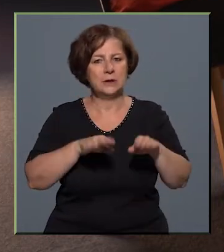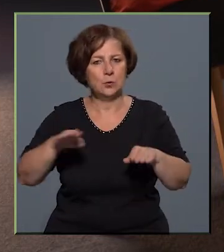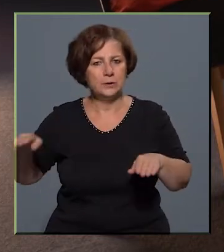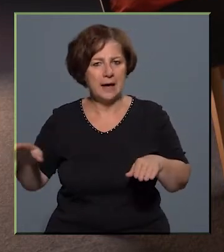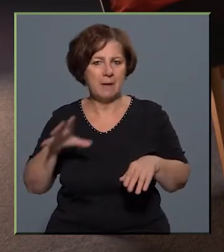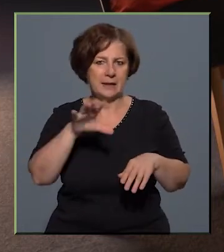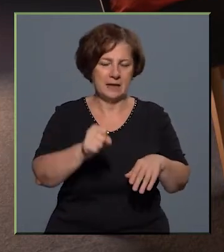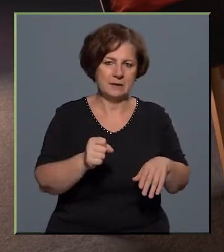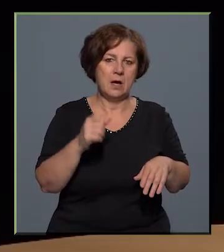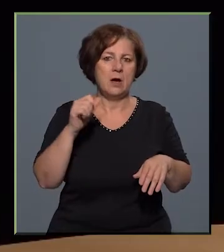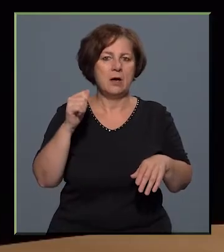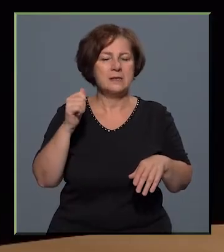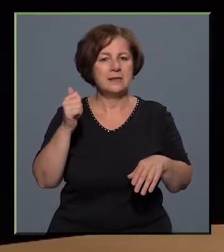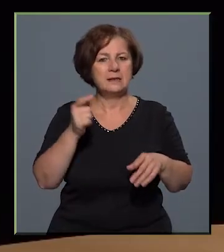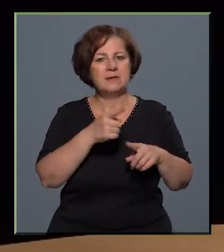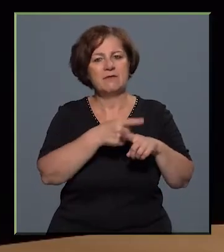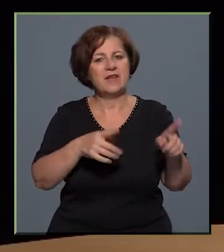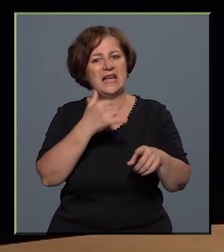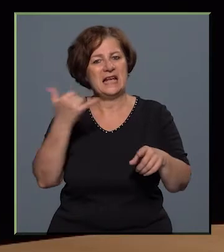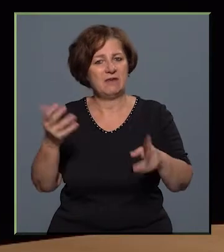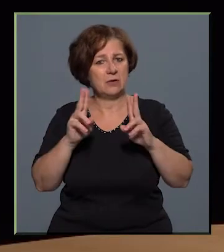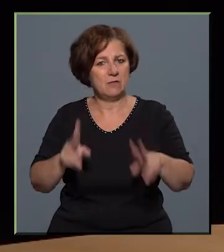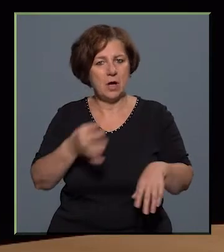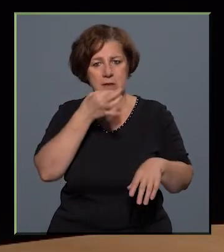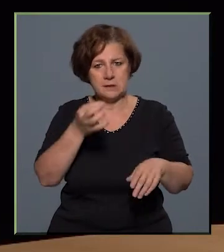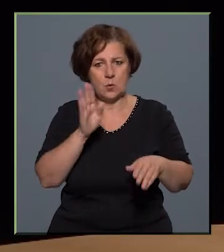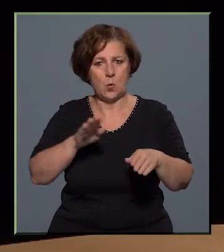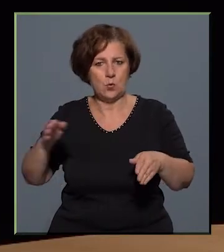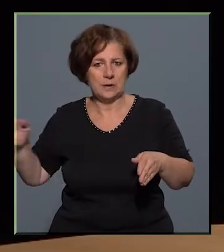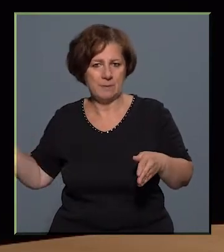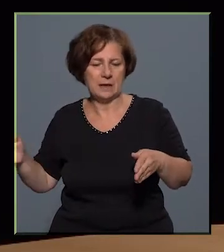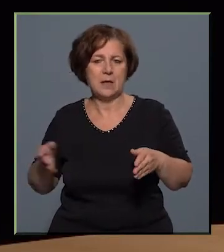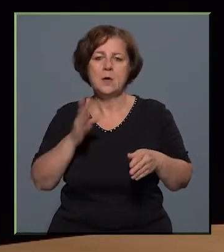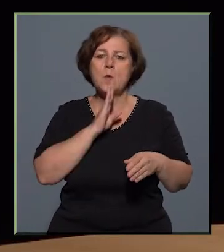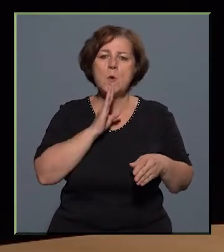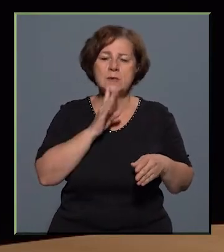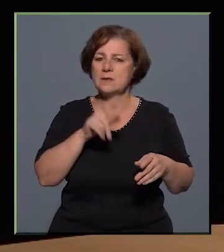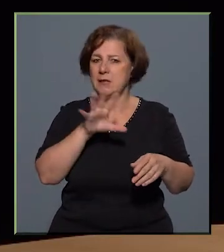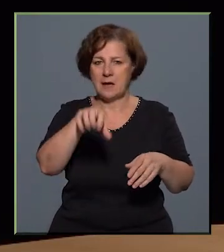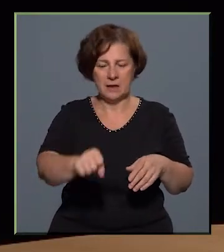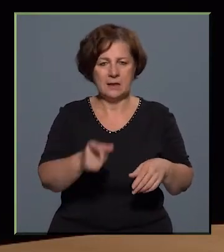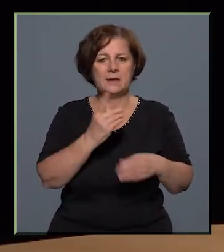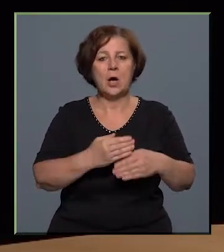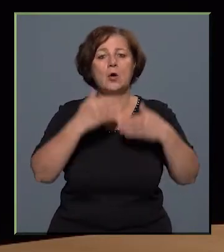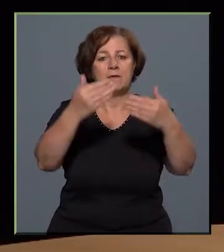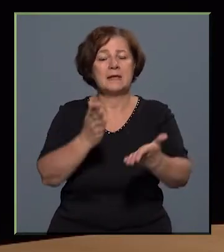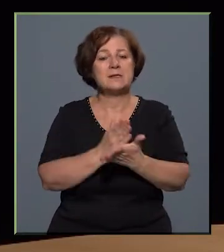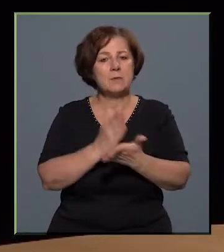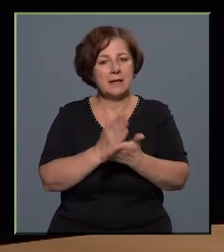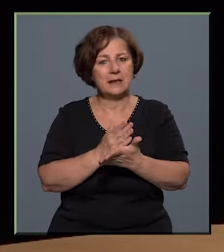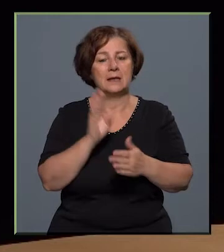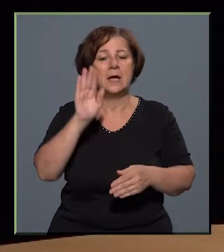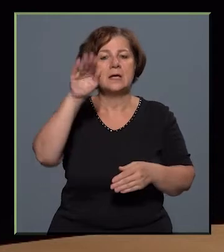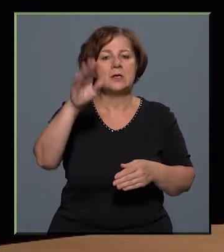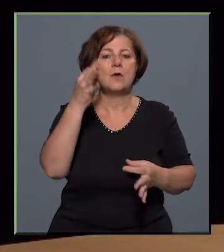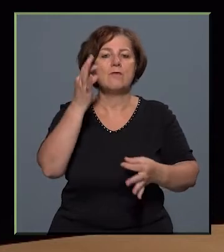az első ütem egy fél évekről beszélünk mindig, az még ősszel indul, a program nem ér ide, de a következő már igen,